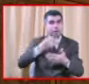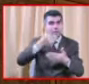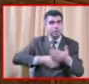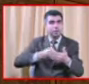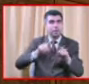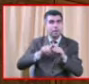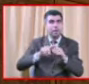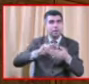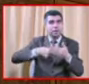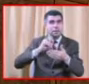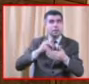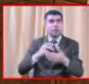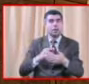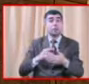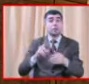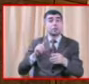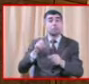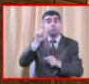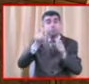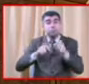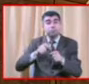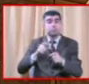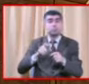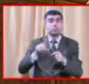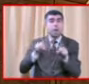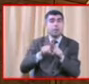التوقيع عليها واللي كتهم